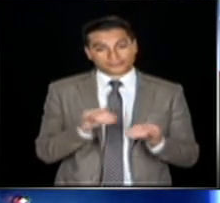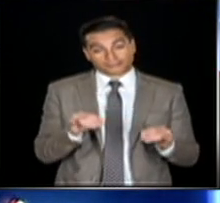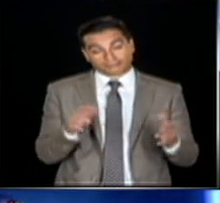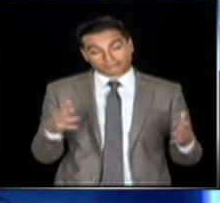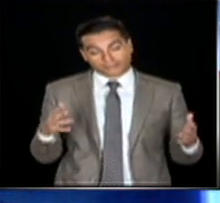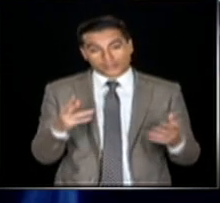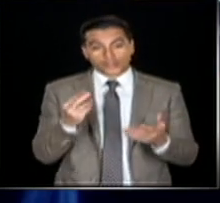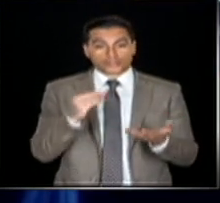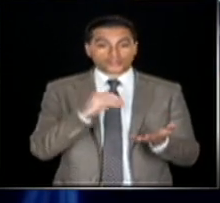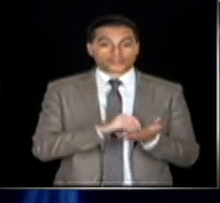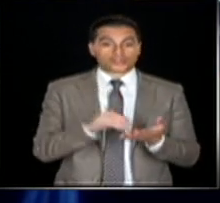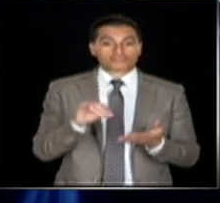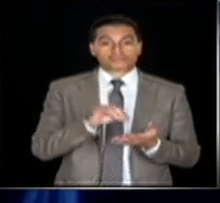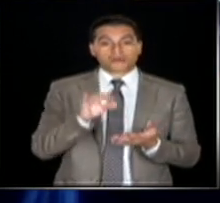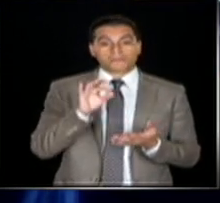20 نقطه.